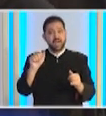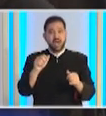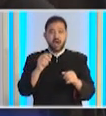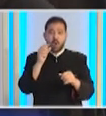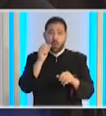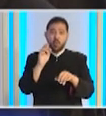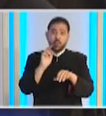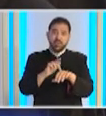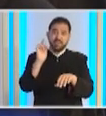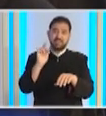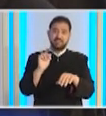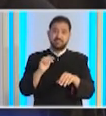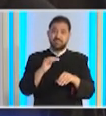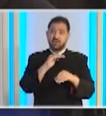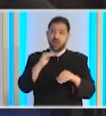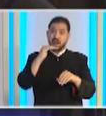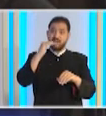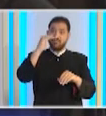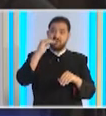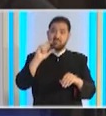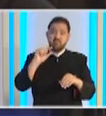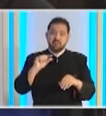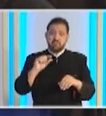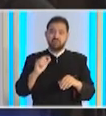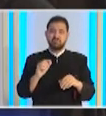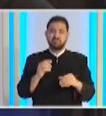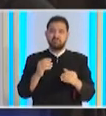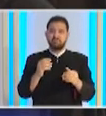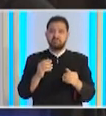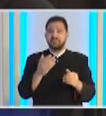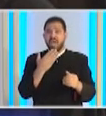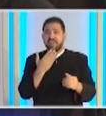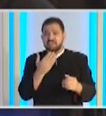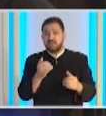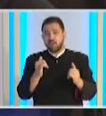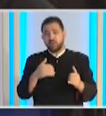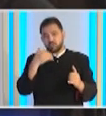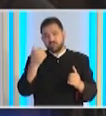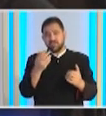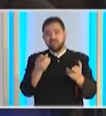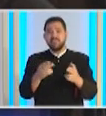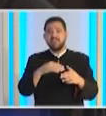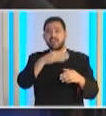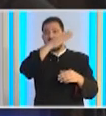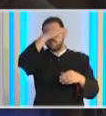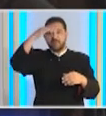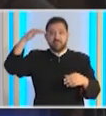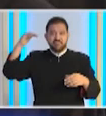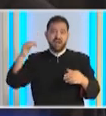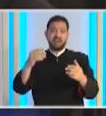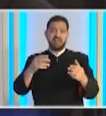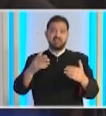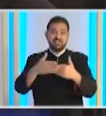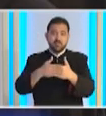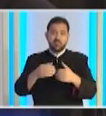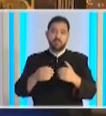simte, dacă vreți, și la niveluri mult mai simple. De exemplu, atunci când vine primăvara, când se apropie Sfintele